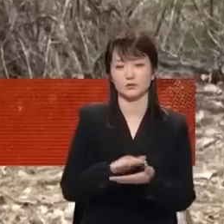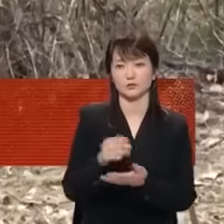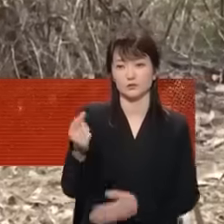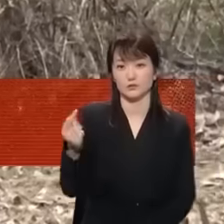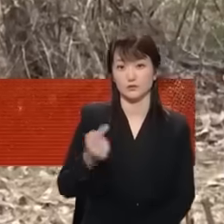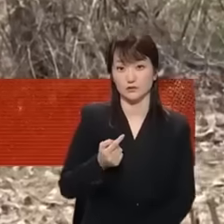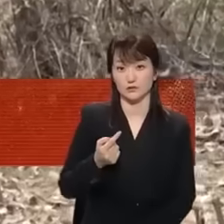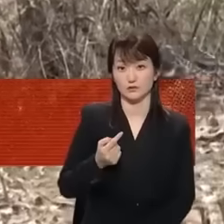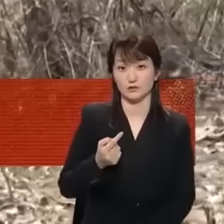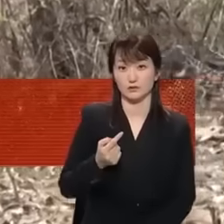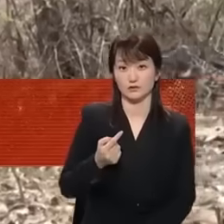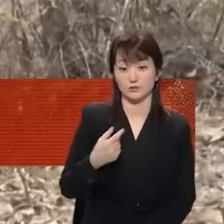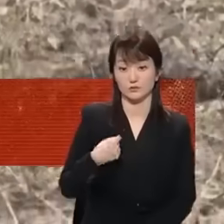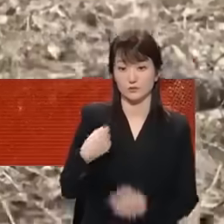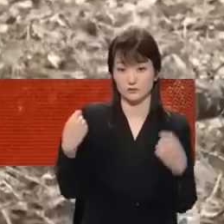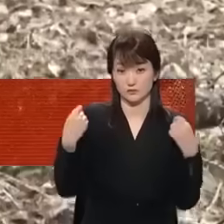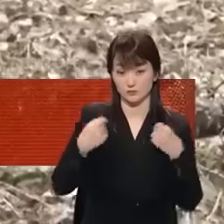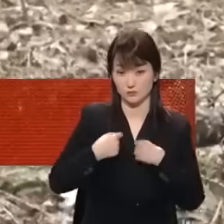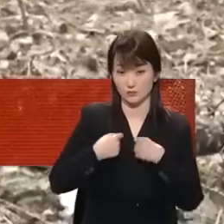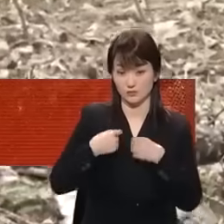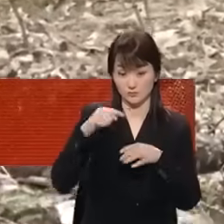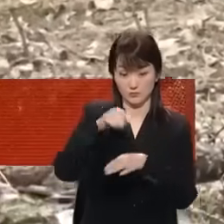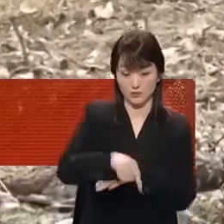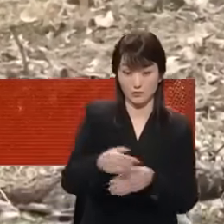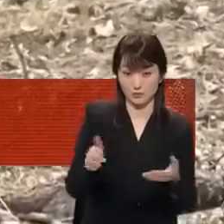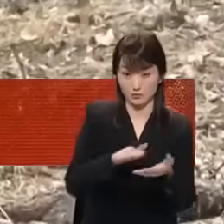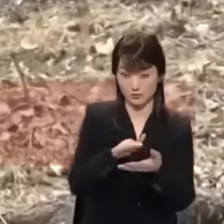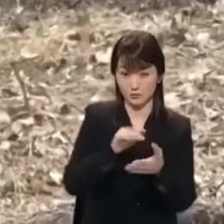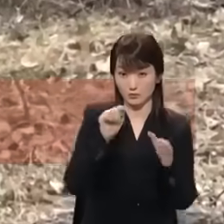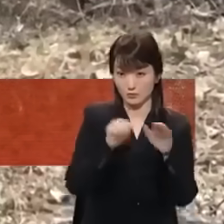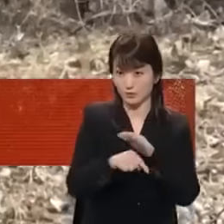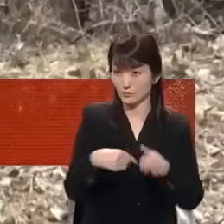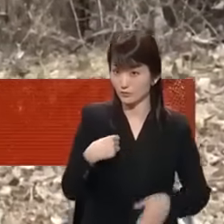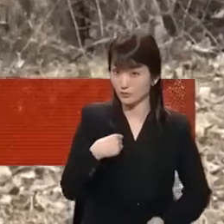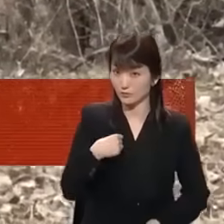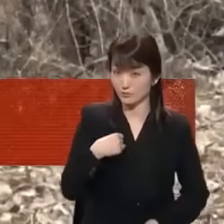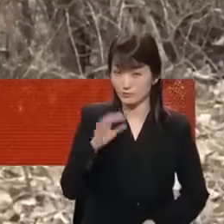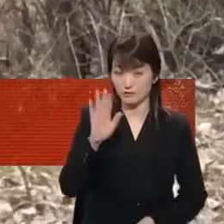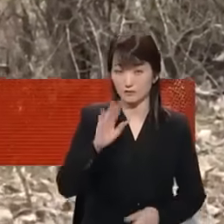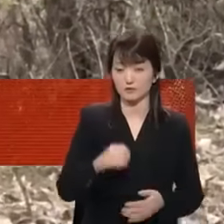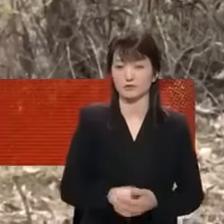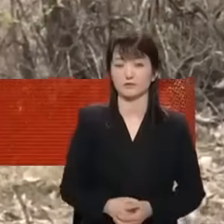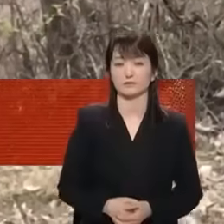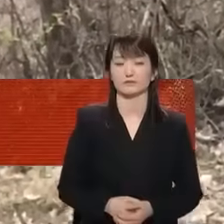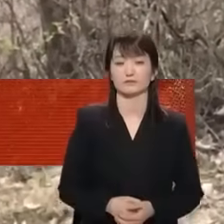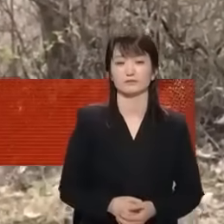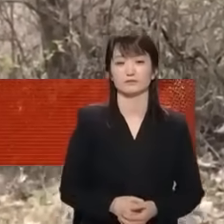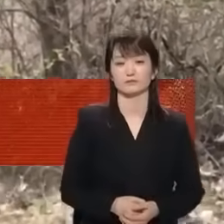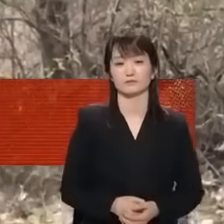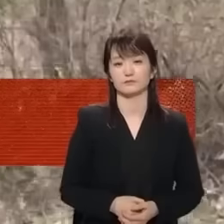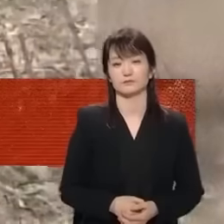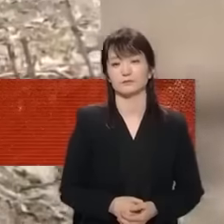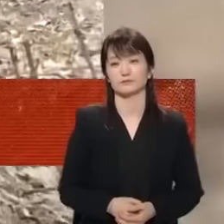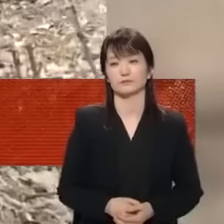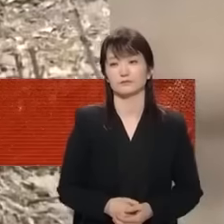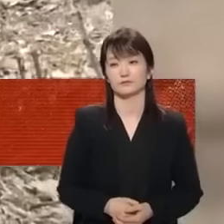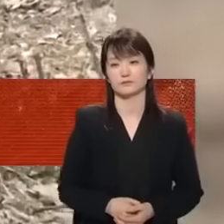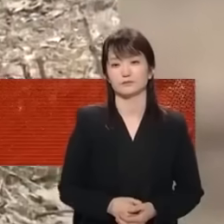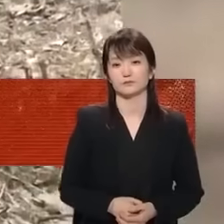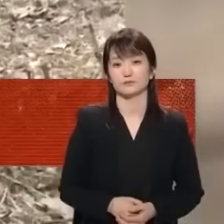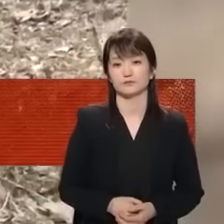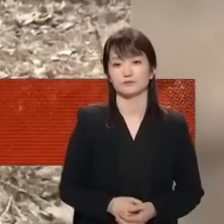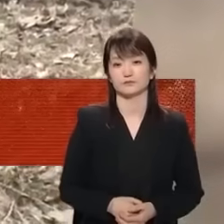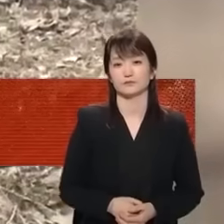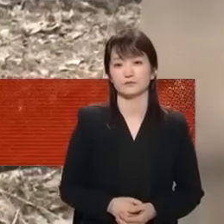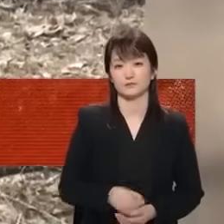복장이 나들이 장입니까 조금 아마 나들이 왔다가 조금 땄다고 하는데 그것도 거짓말처럼 보이고 어쨌든